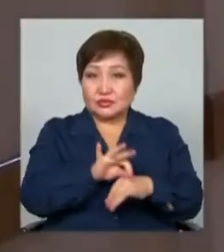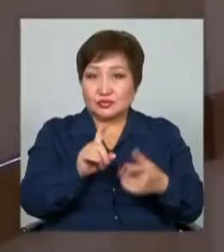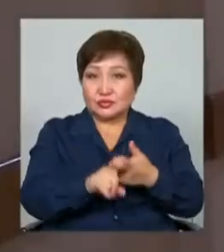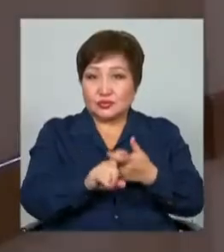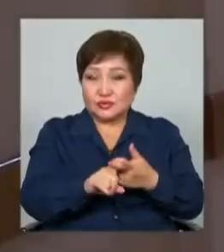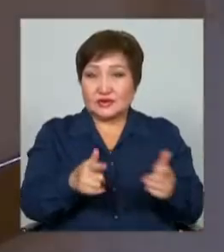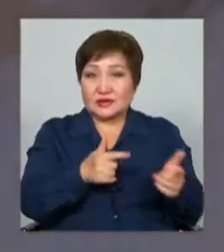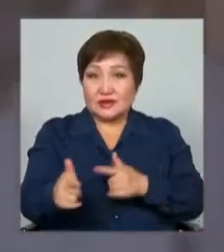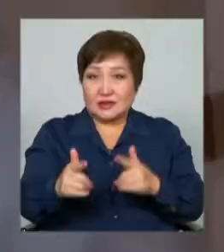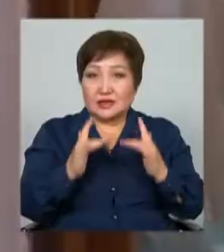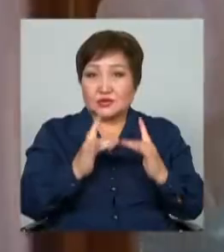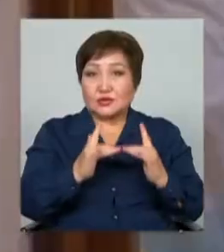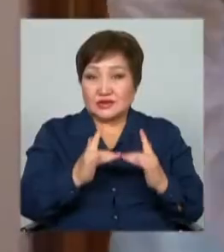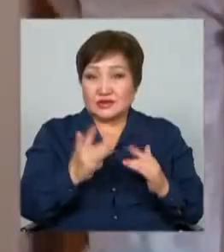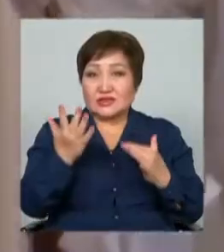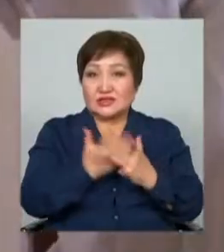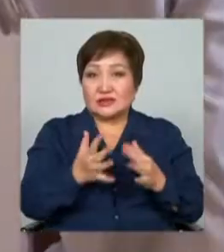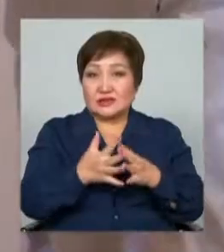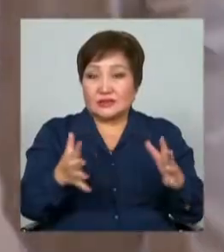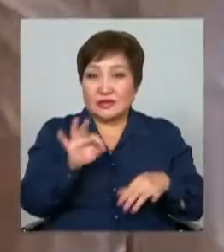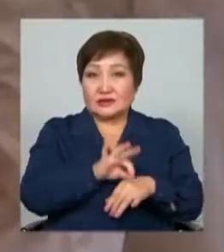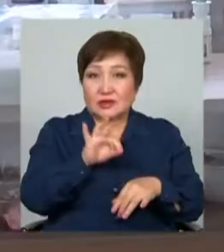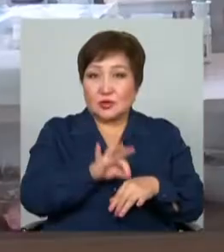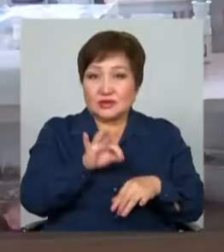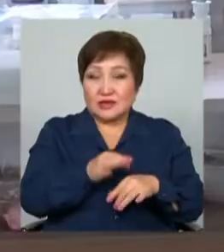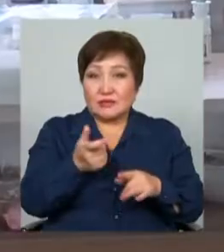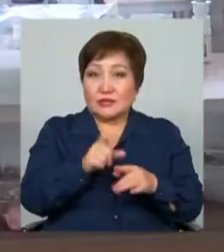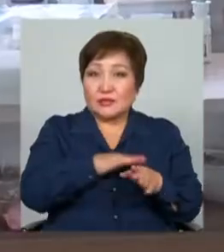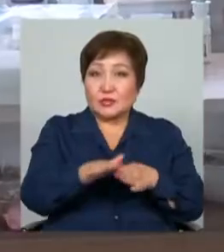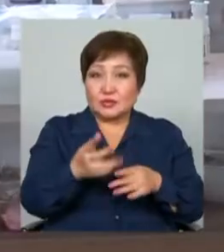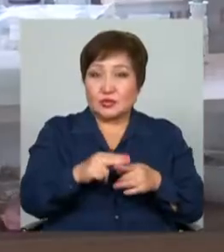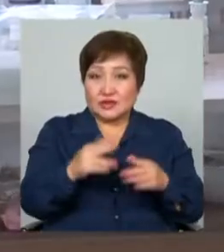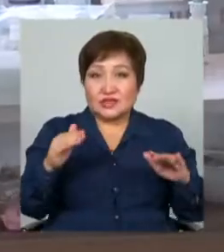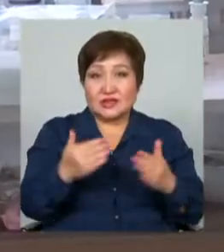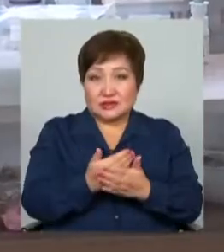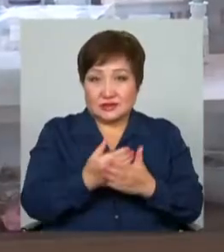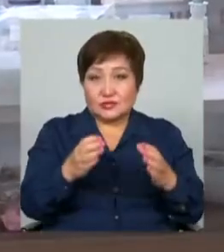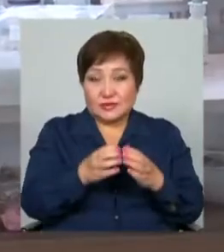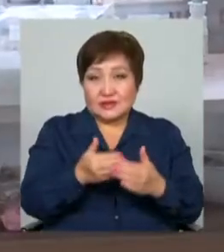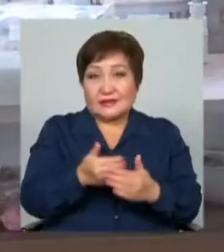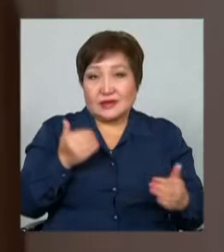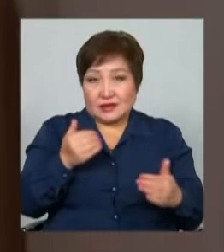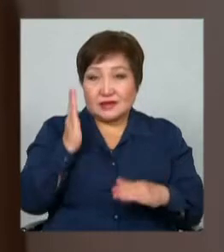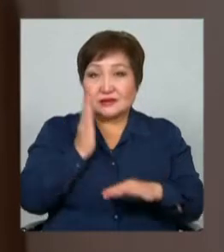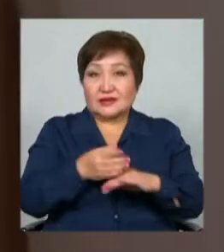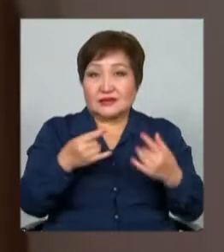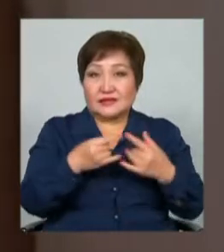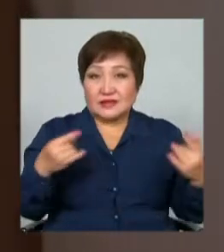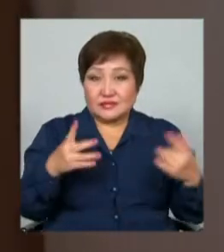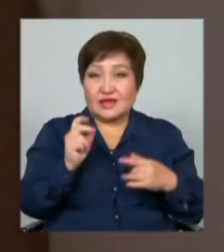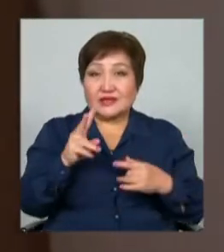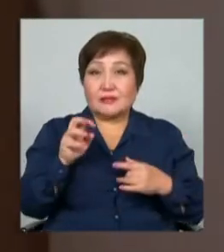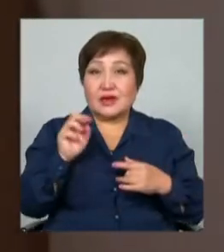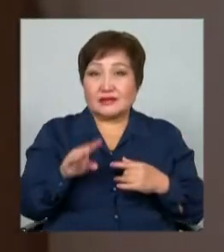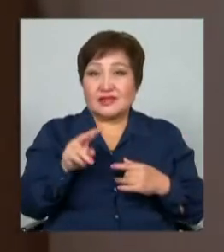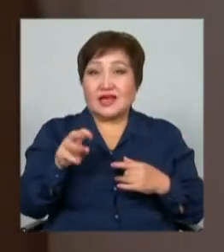жансақтау төсектерінің жартысынан астамы науқастарға толы. Бұл туралы жаңалықтар топтамасының алдында ғана тікелей эфирде өткен Акимат Лайф